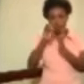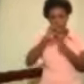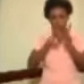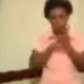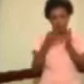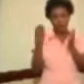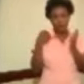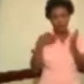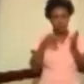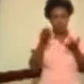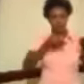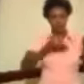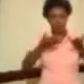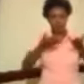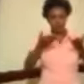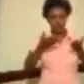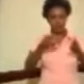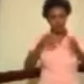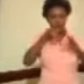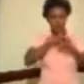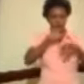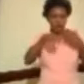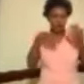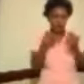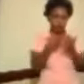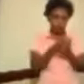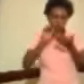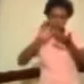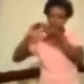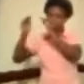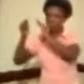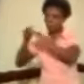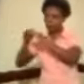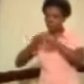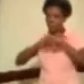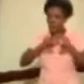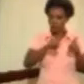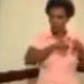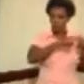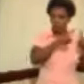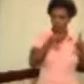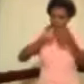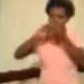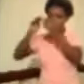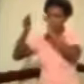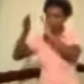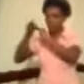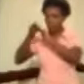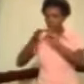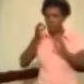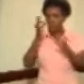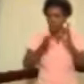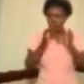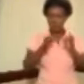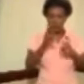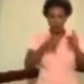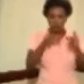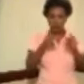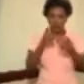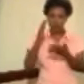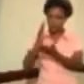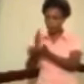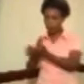li, dans les différentes villes de province. Par exemple, côté commune, pas besoin, saute au CAI pour une fois un passeport pour le prince, ou bien